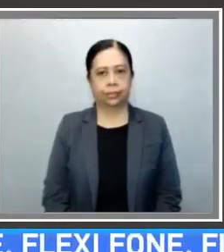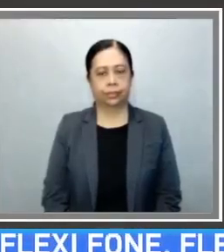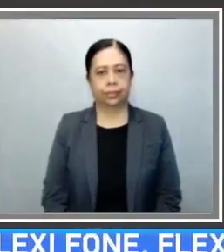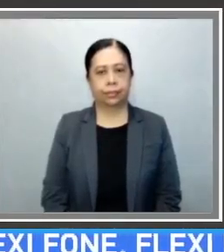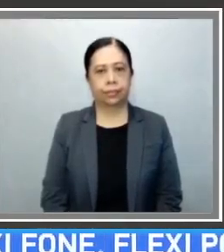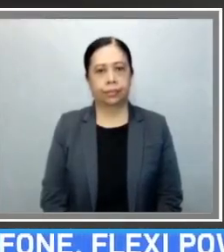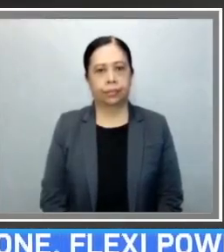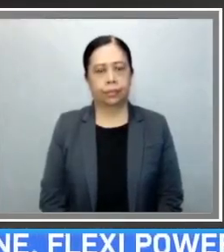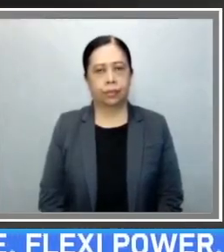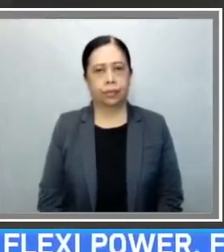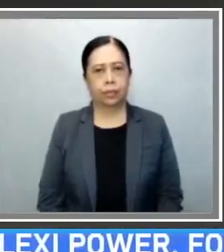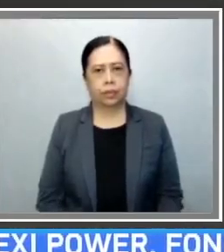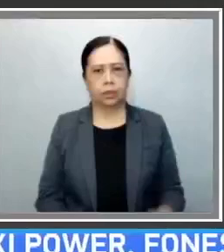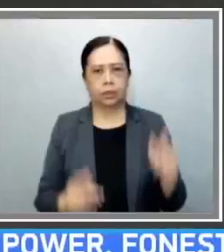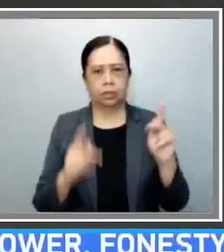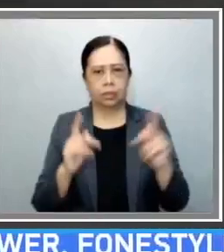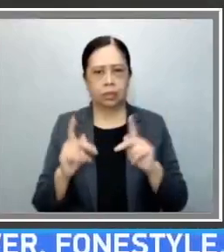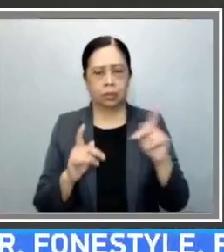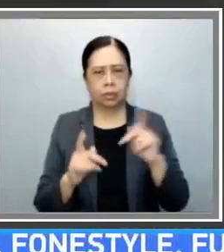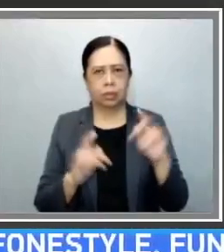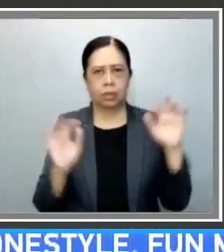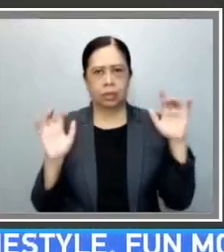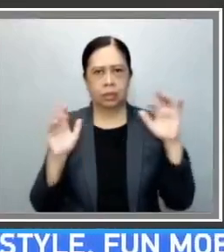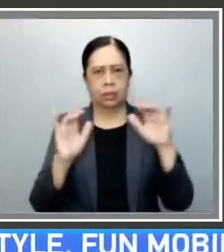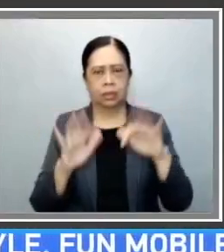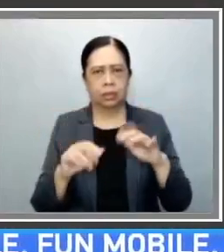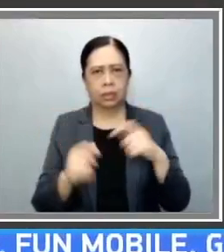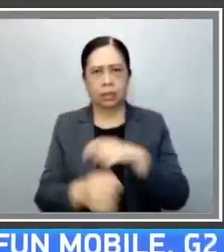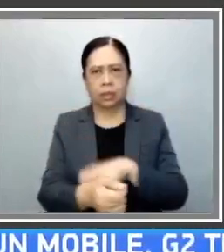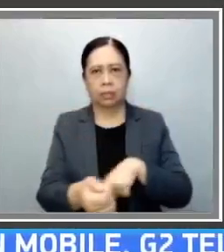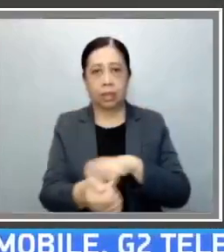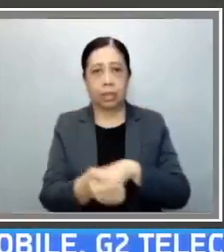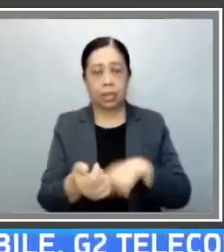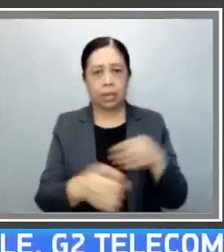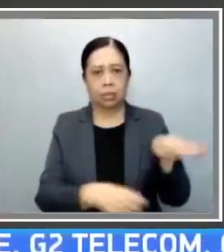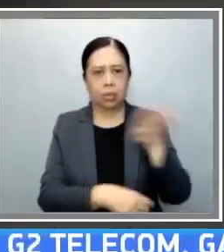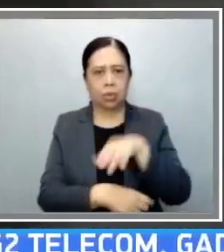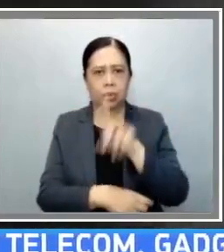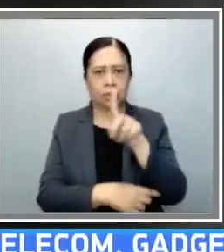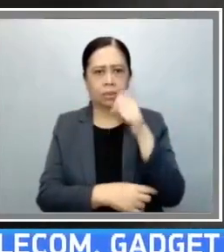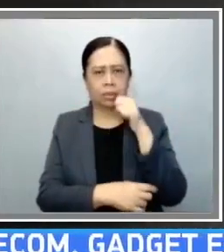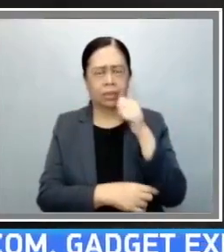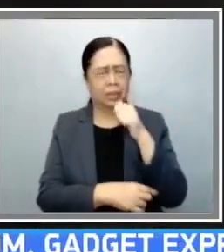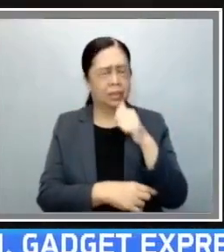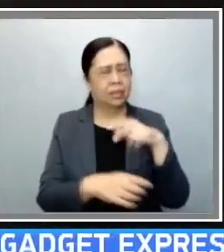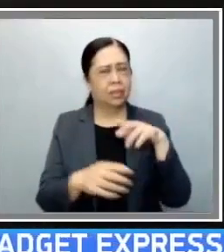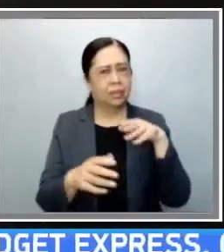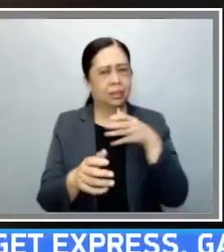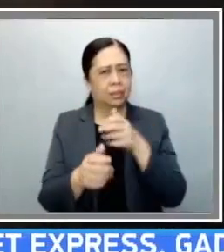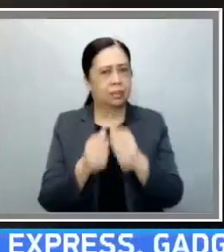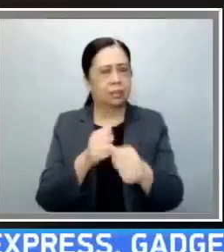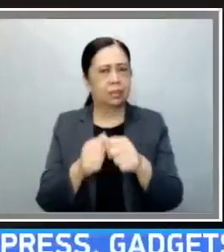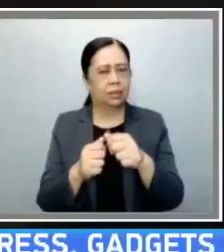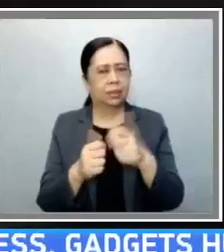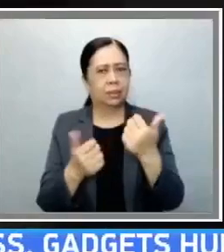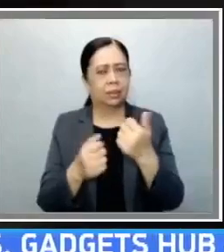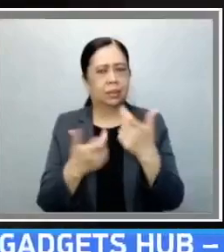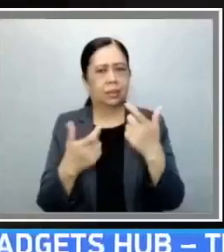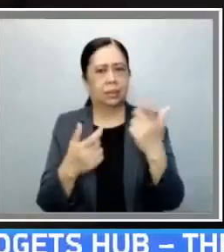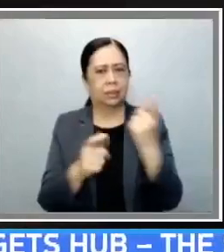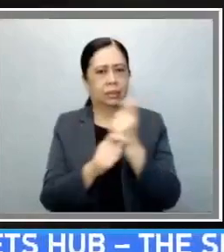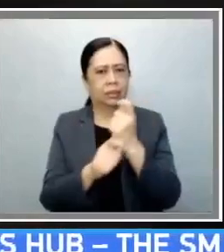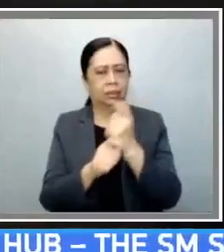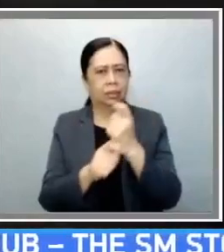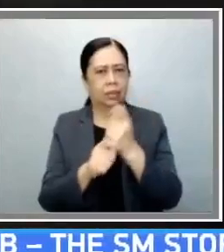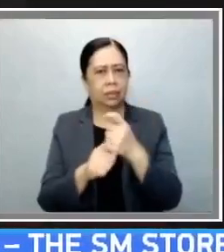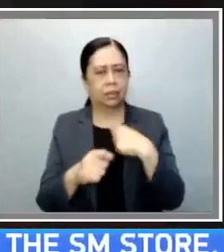Nagkagulo ang mga tao na nasa kalsada sa Tagbilaran, Bohol. Isang babae kasi ang nagulungan ng 10-wheeler. Ayon sa investigasyon, tumawid